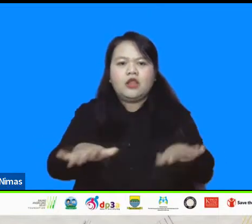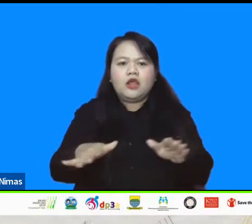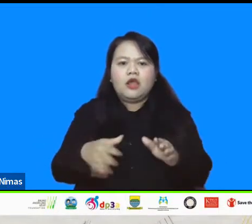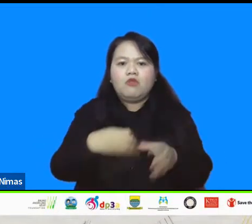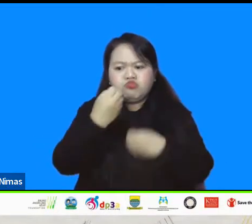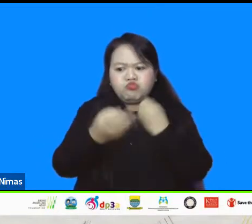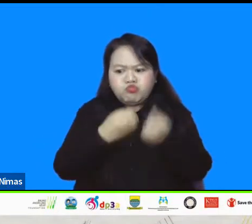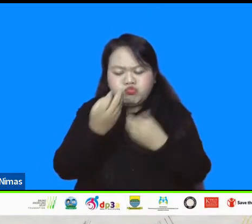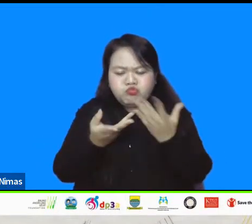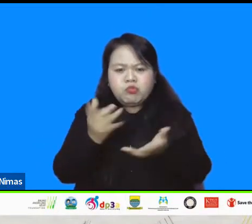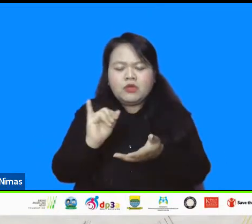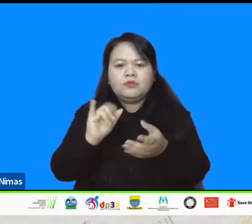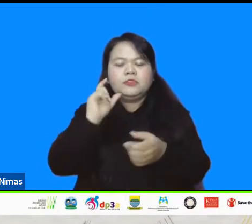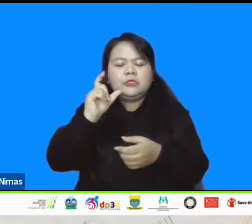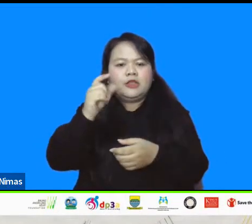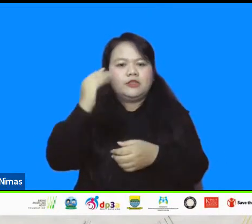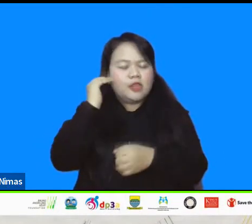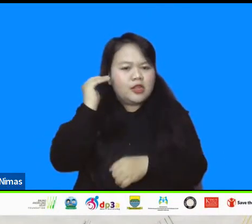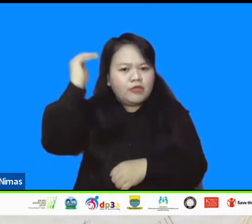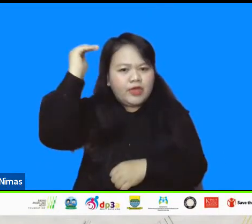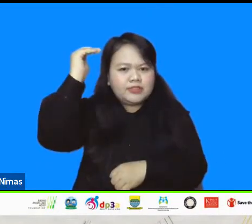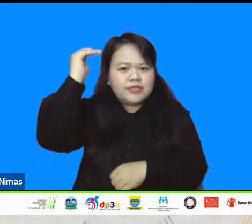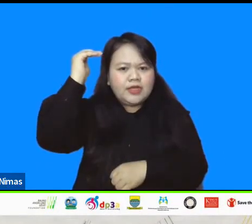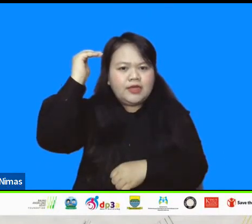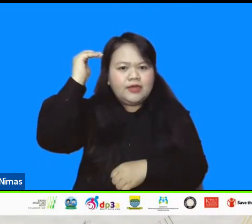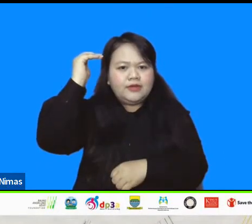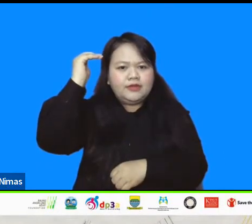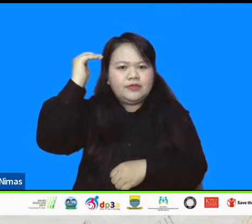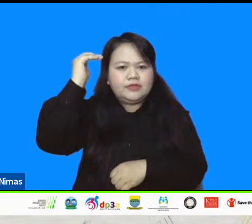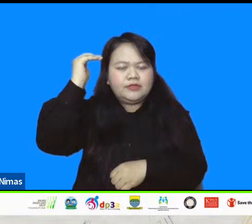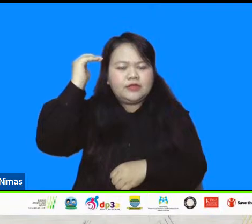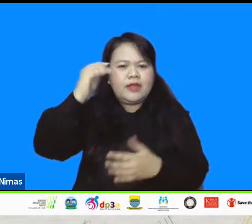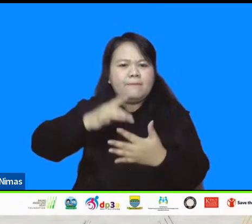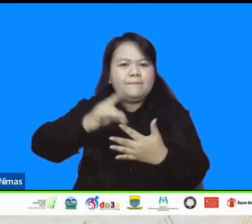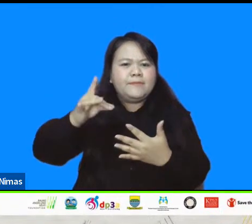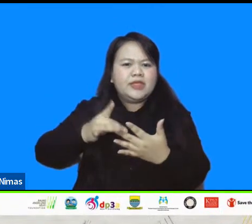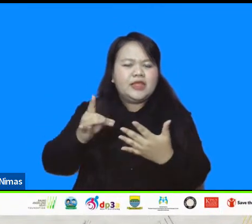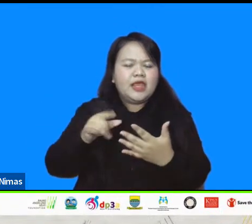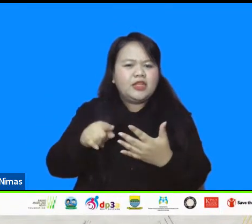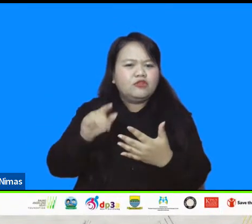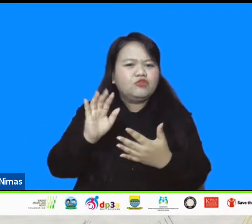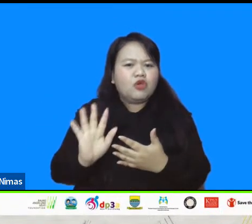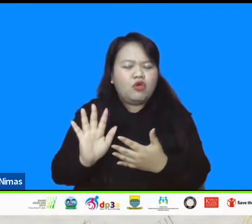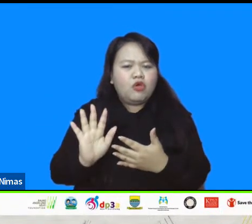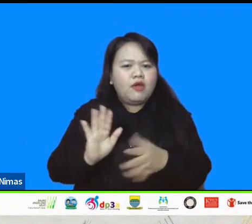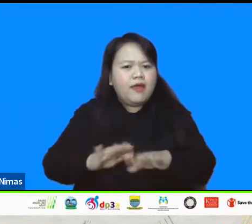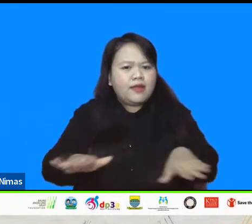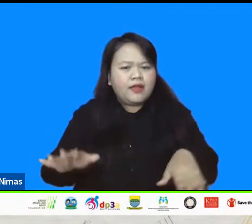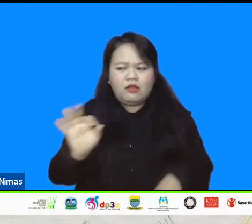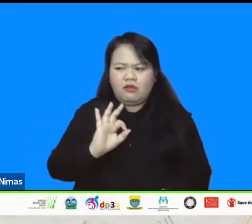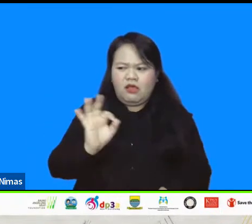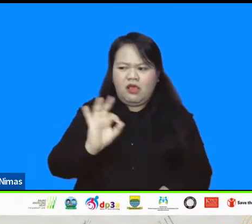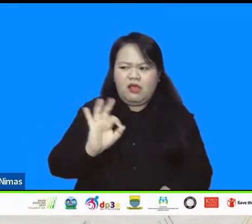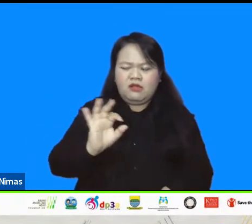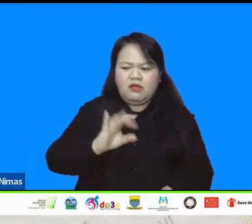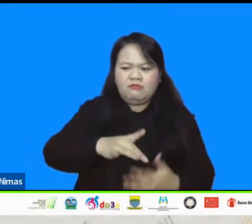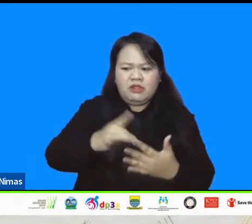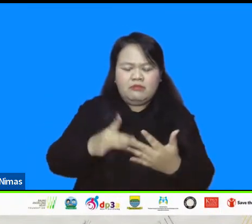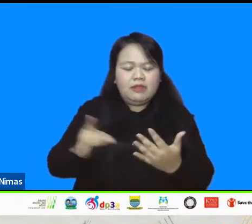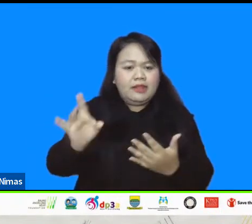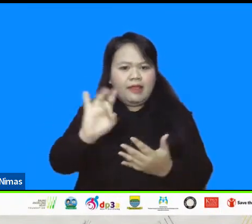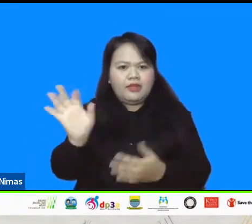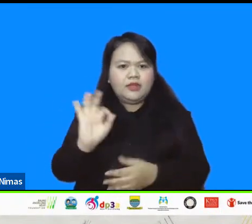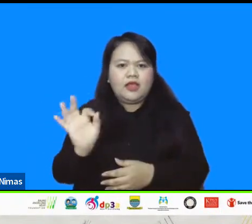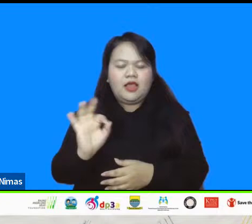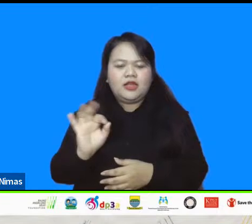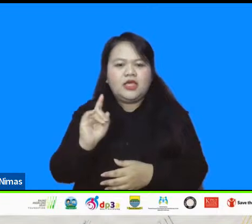nyampein rapat seperti cara orang dewasa. Seperti itu. Jadi kok pilihannya cuma itu ya? Apakah anak-anak tidak ada pilihan lain gitu ya?